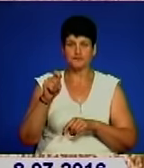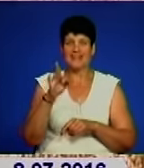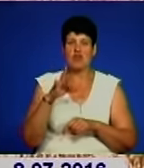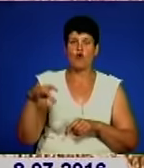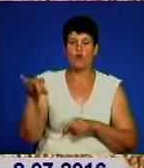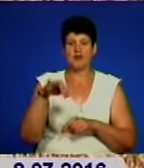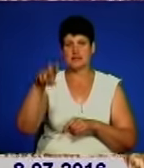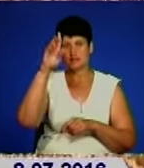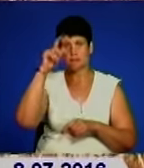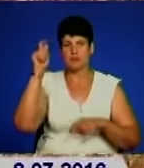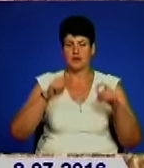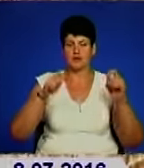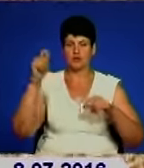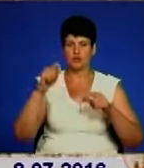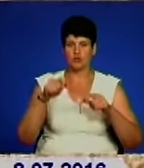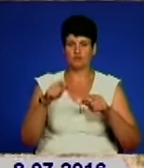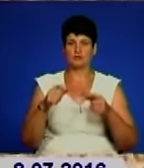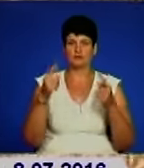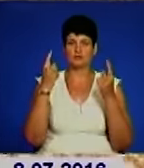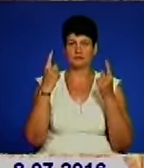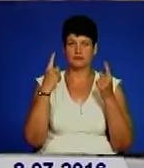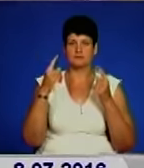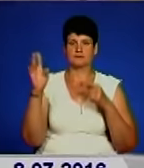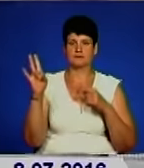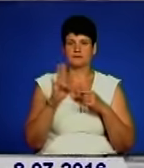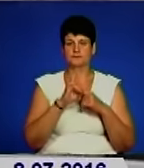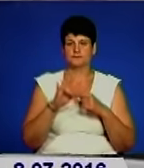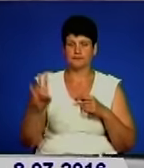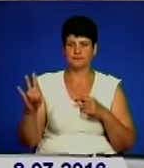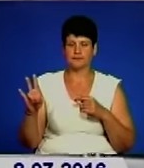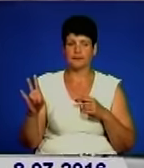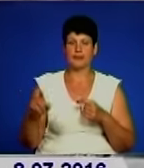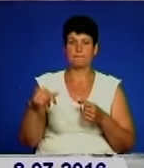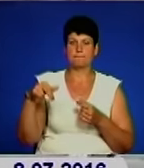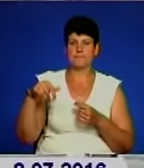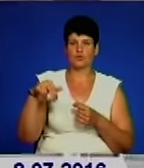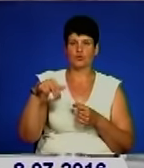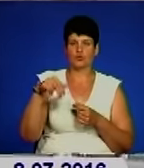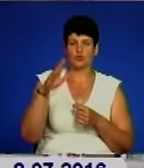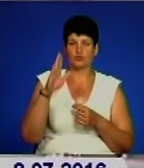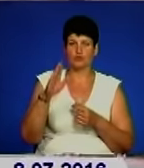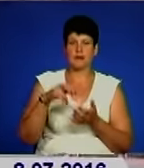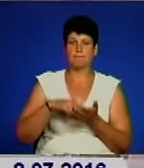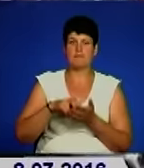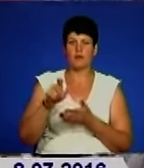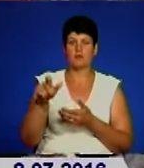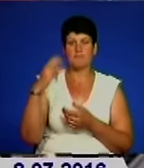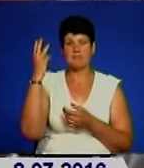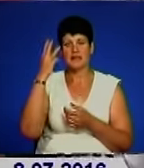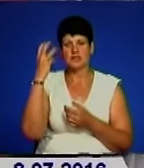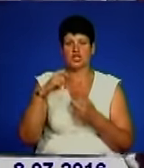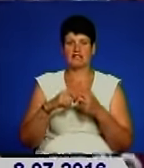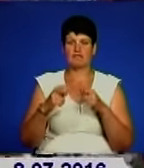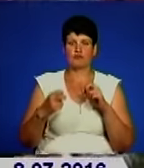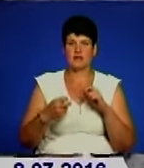прибудуть високопоставлені представники духовенства. Пішою ходою до Зарваниці вирушать паломники з Хмельниччини, Івано